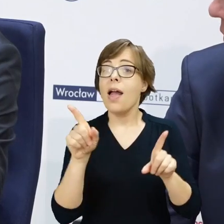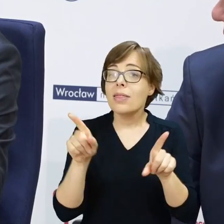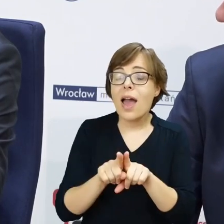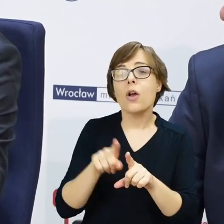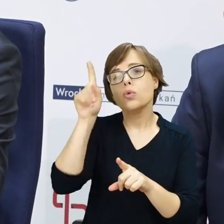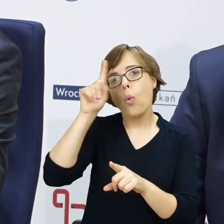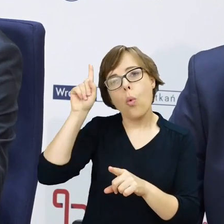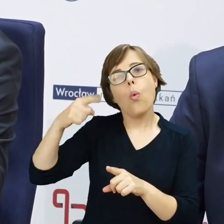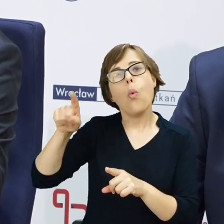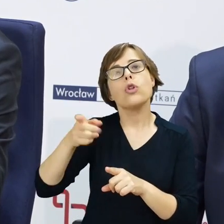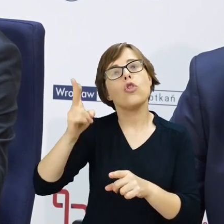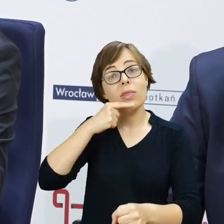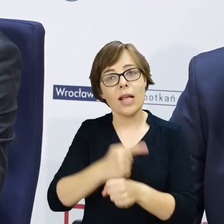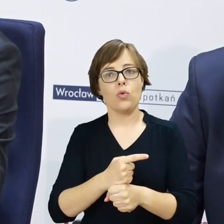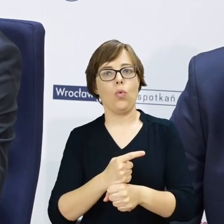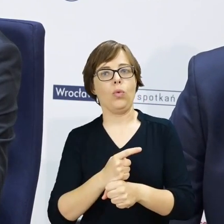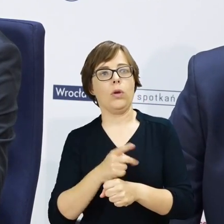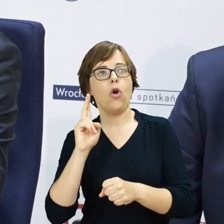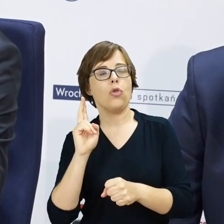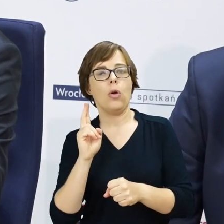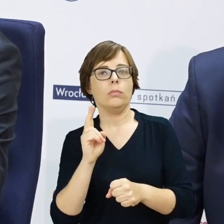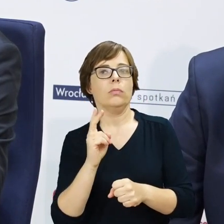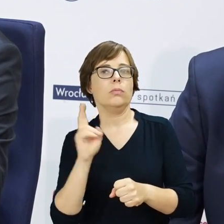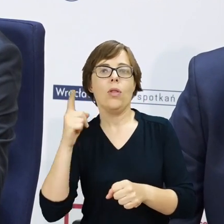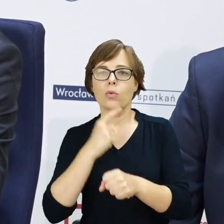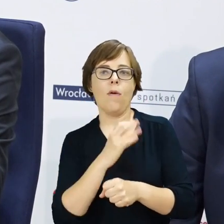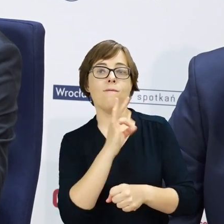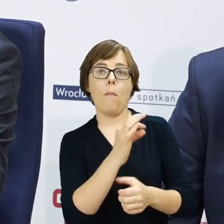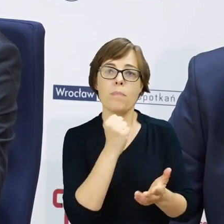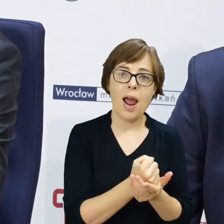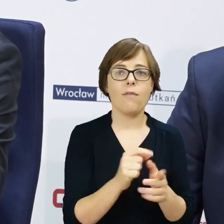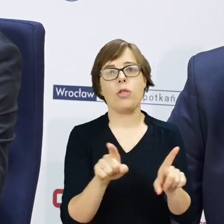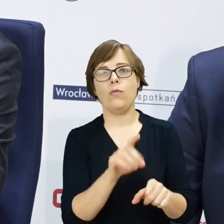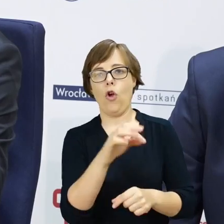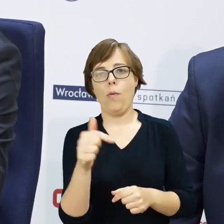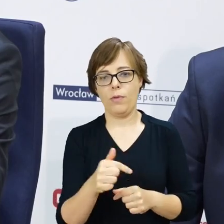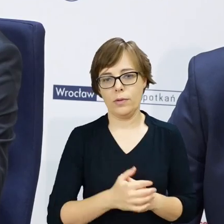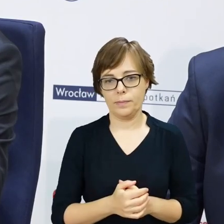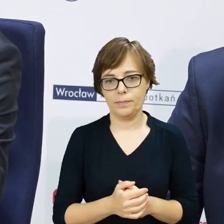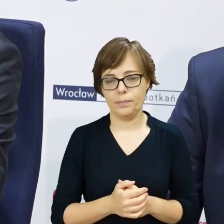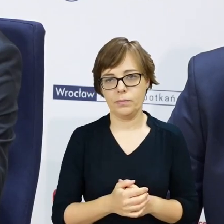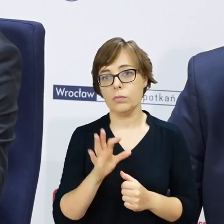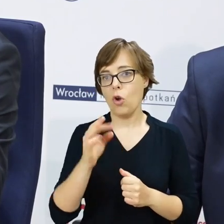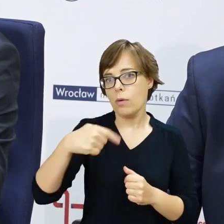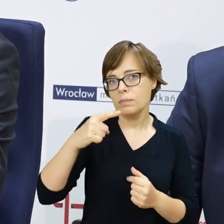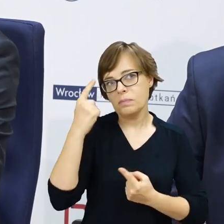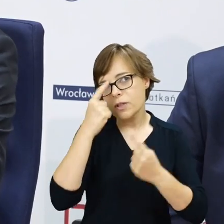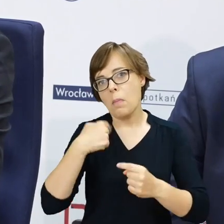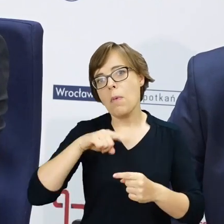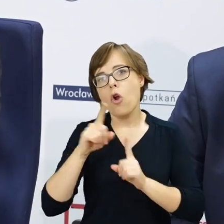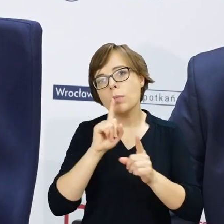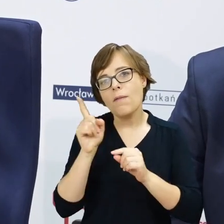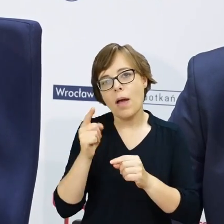i obowiązkach. Ponieważ będziemy mówić o pewnym, wydawać się mogło, wąsko profilowanym zagadnieniu, o tym,